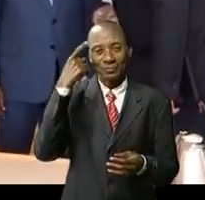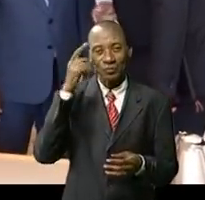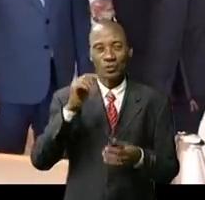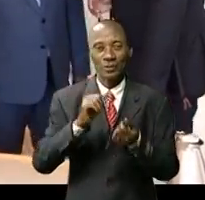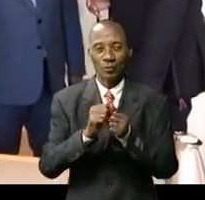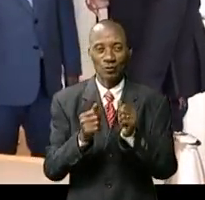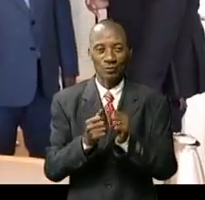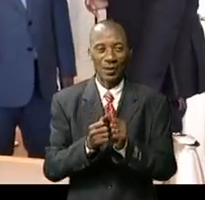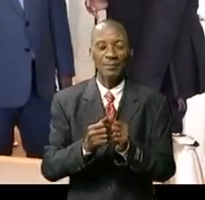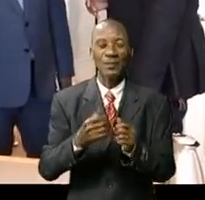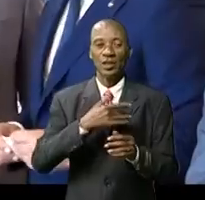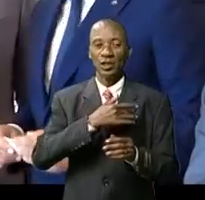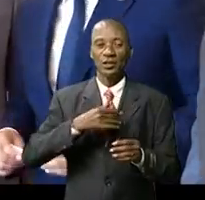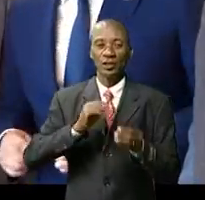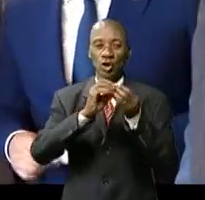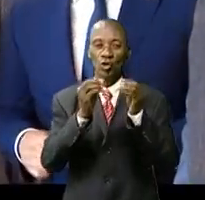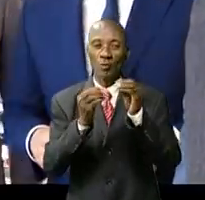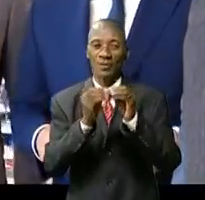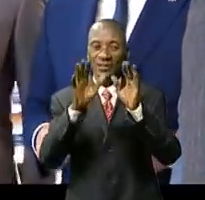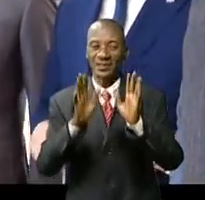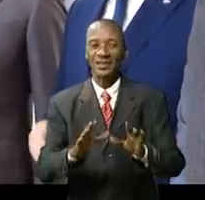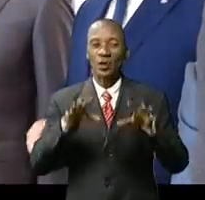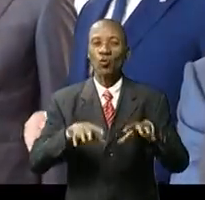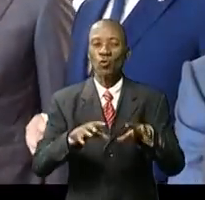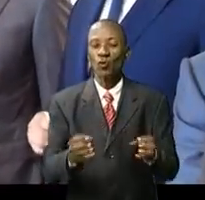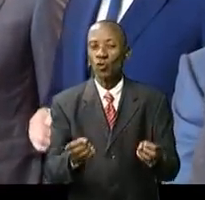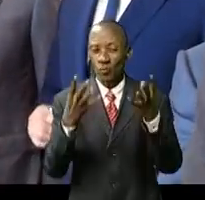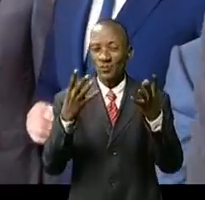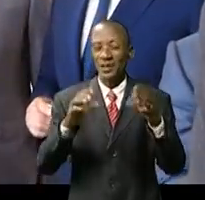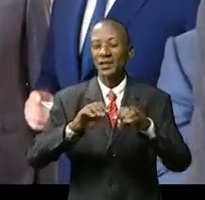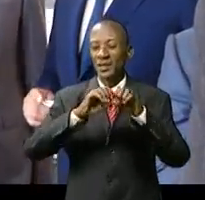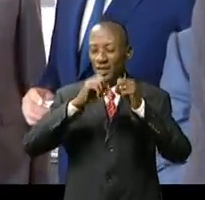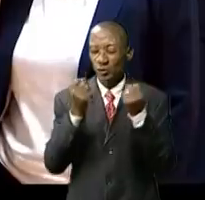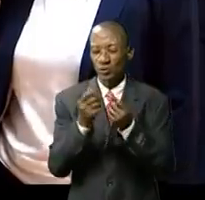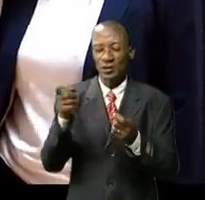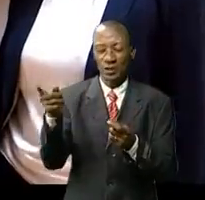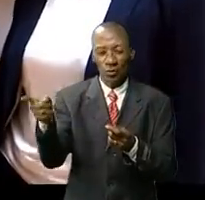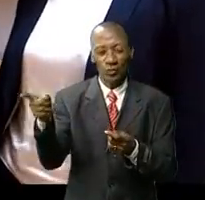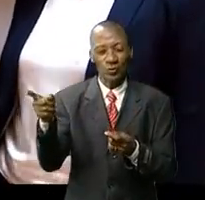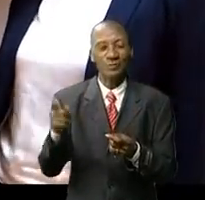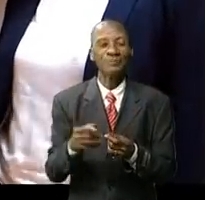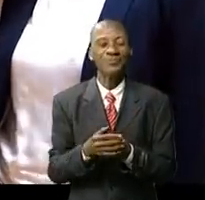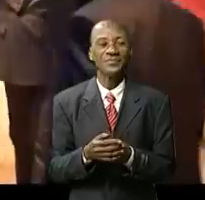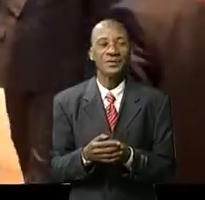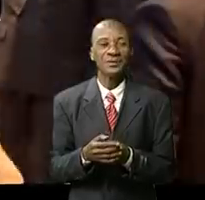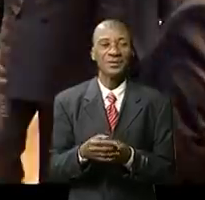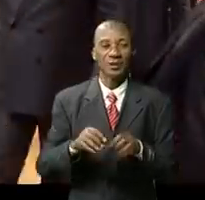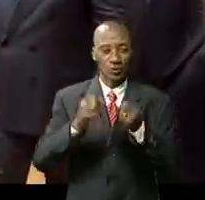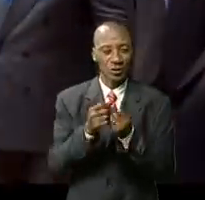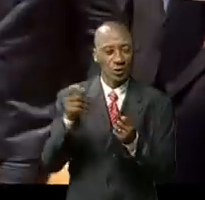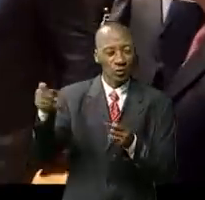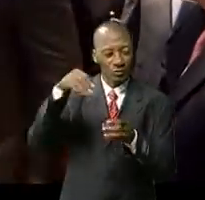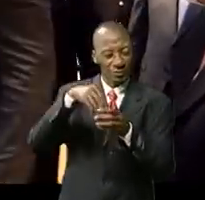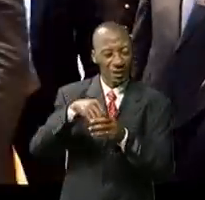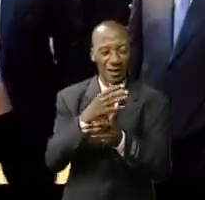maîtrise des effectifs des enseignants en RDC. Cette entreprise est parmi tant d'autres firmes allemandes déterminées